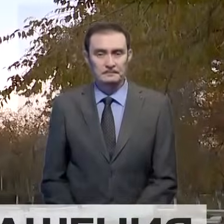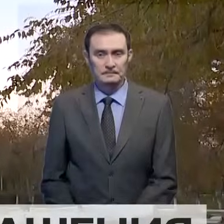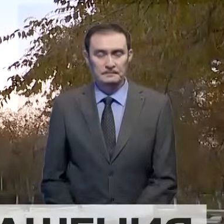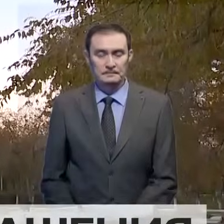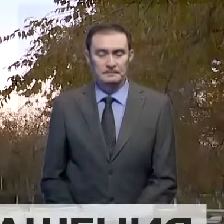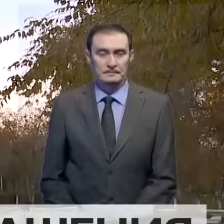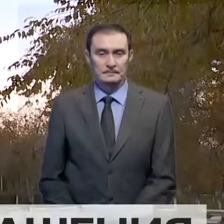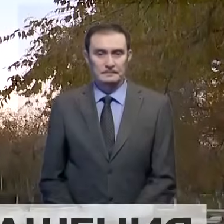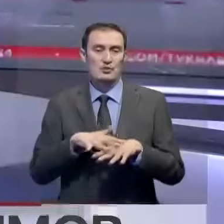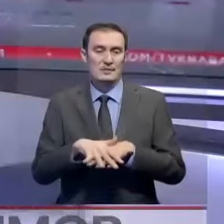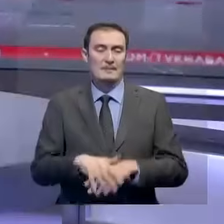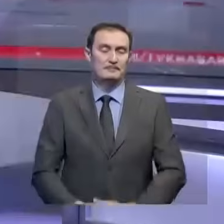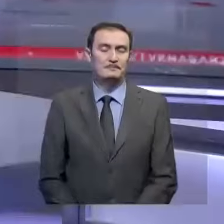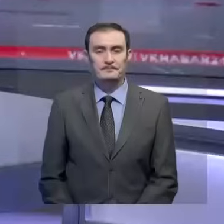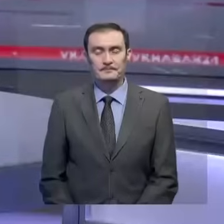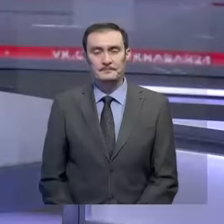Хабар 24.